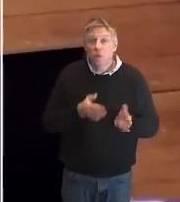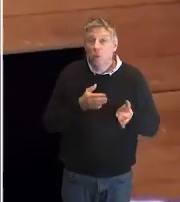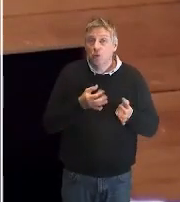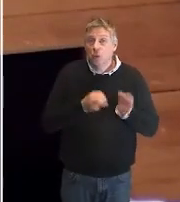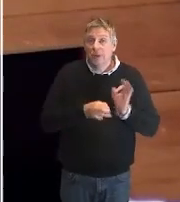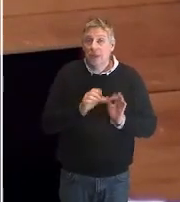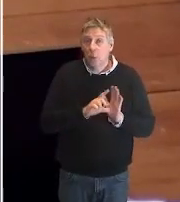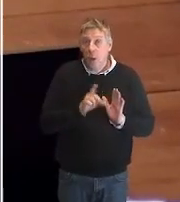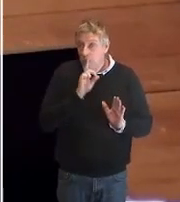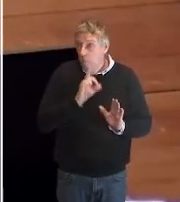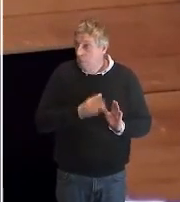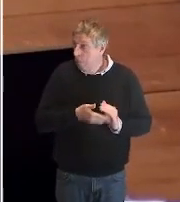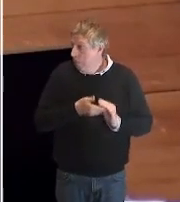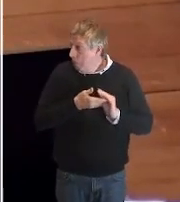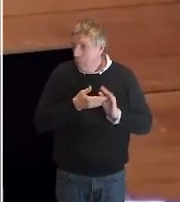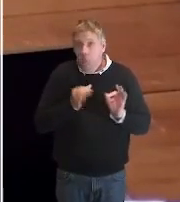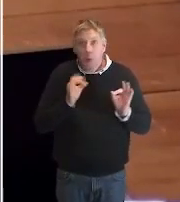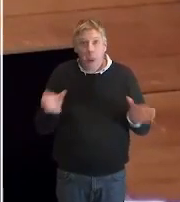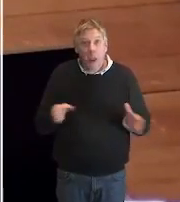aujourd'hui, il n'y a